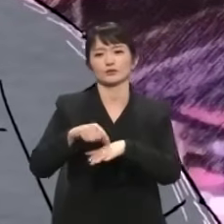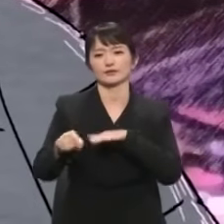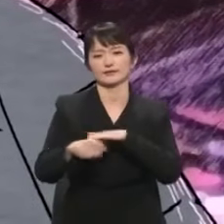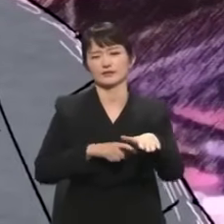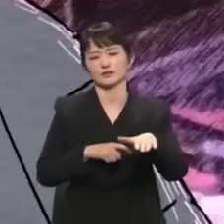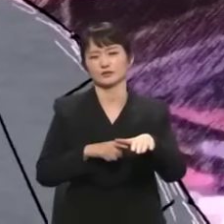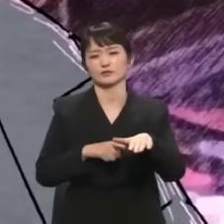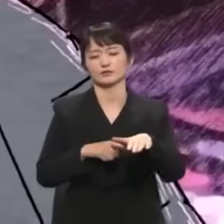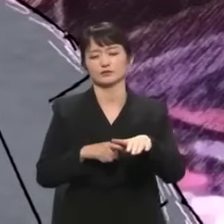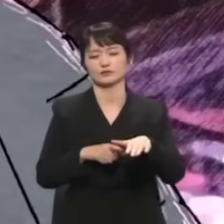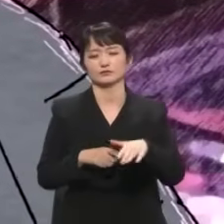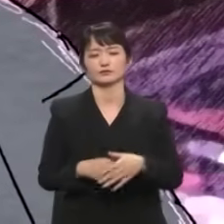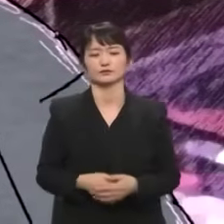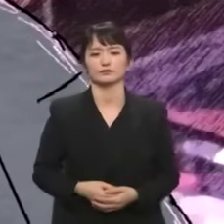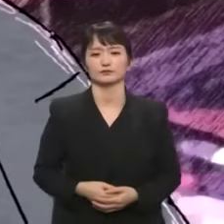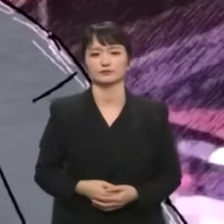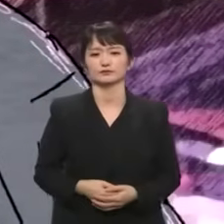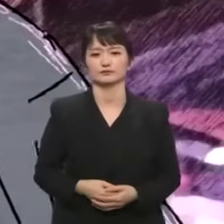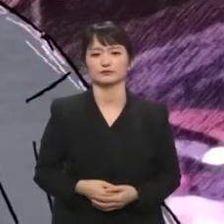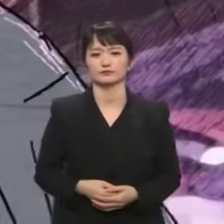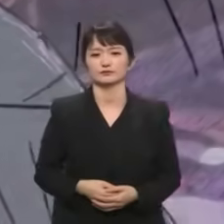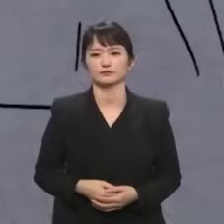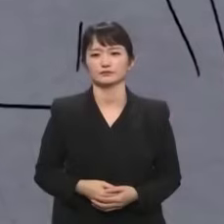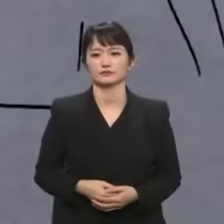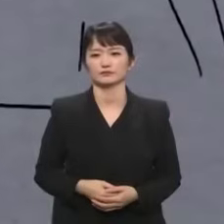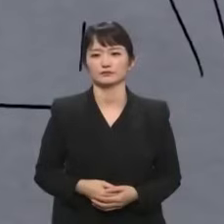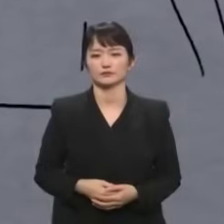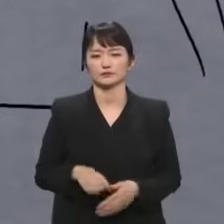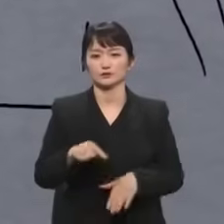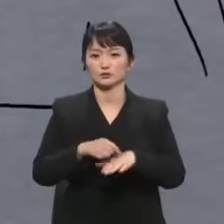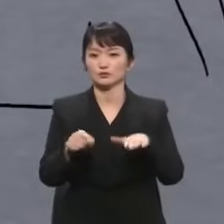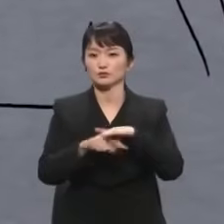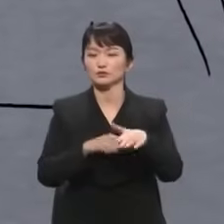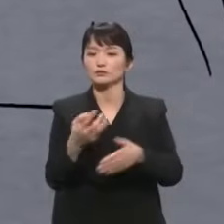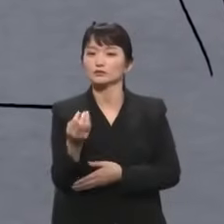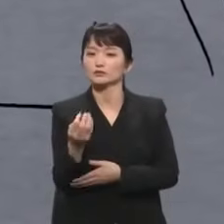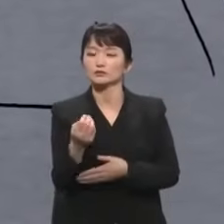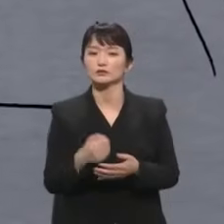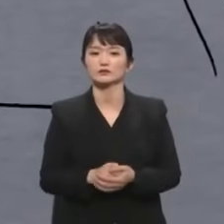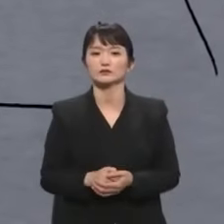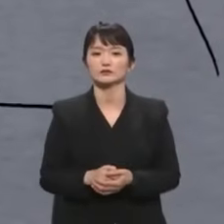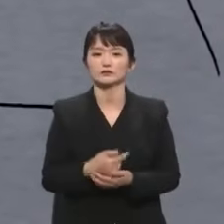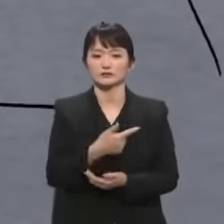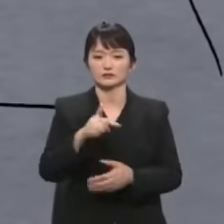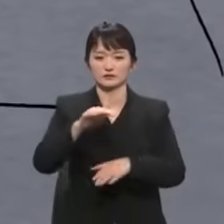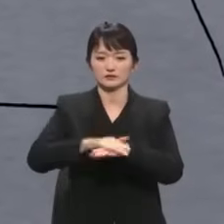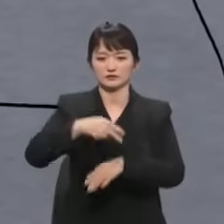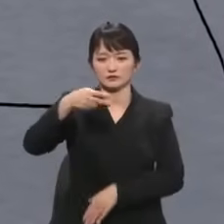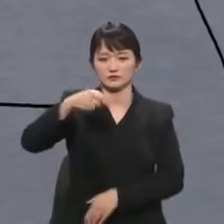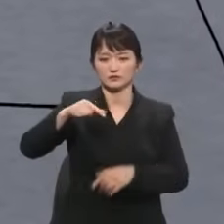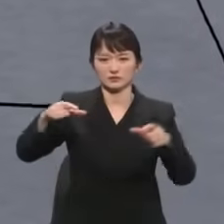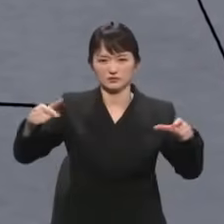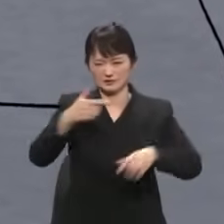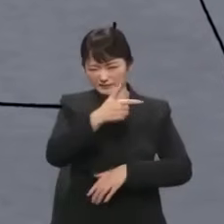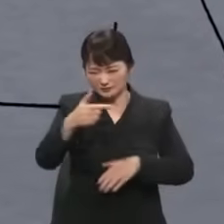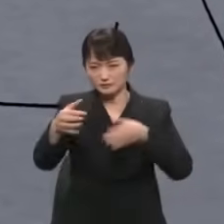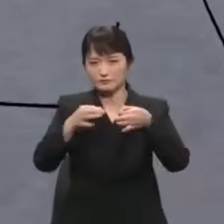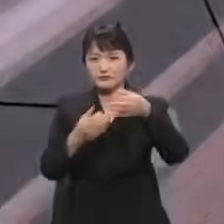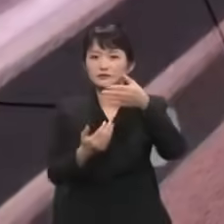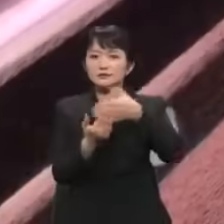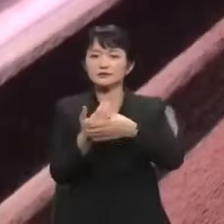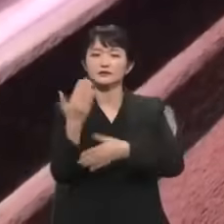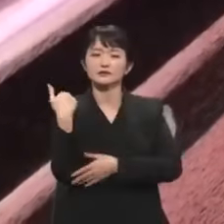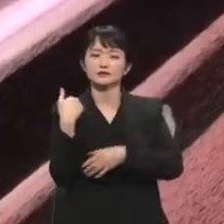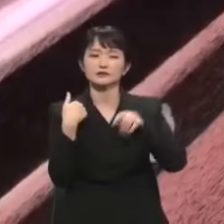절도한 그런 사건인데 박사 얼마나 훔쳤습니까 이게 대전 서구의 대형 마트에서 있었던 일인데요 지난 1월